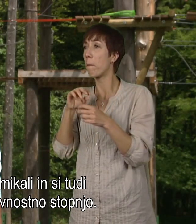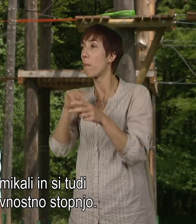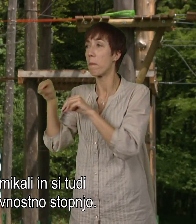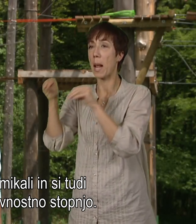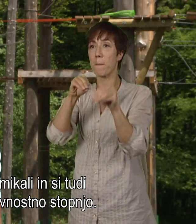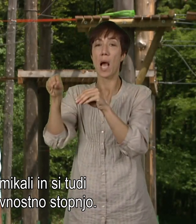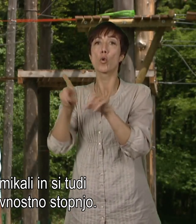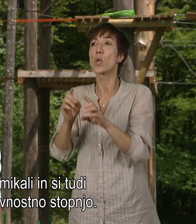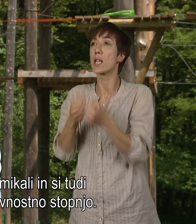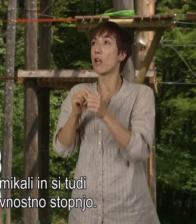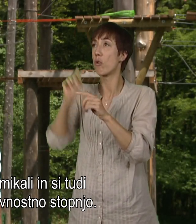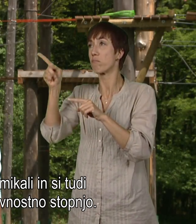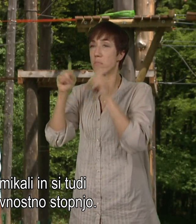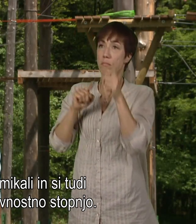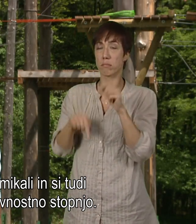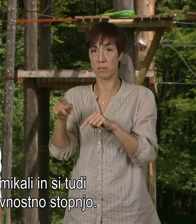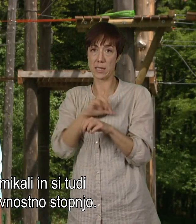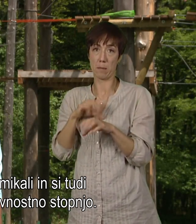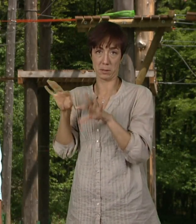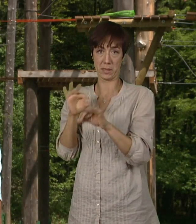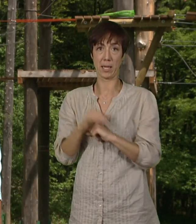tudi sami zbirali težavnostno stopnjo.